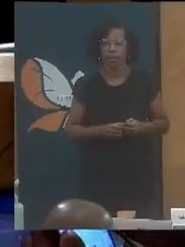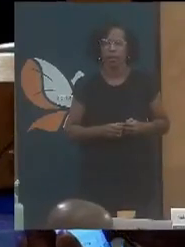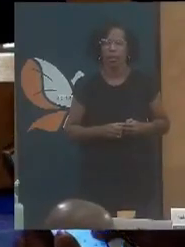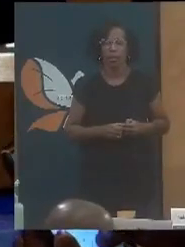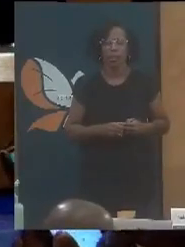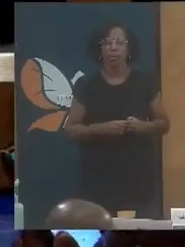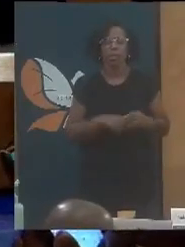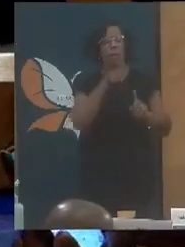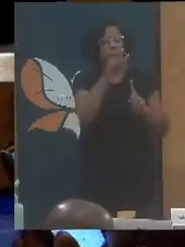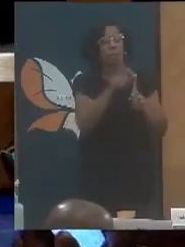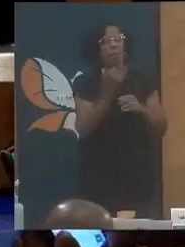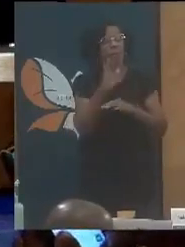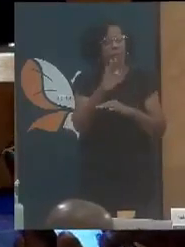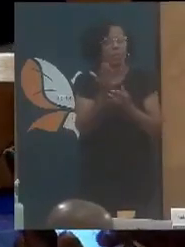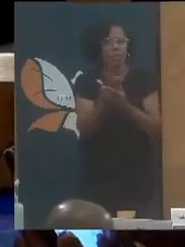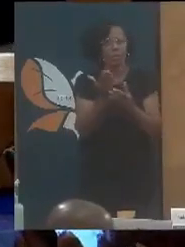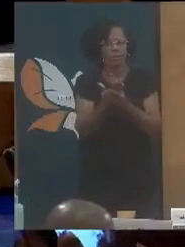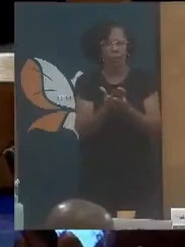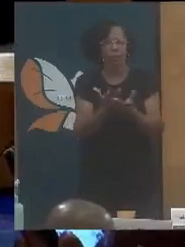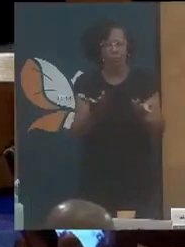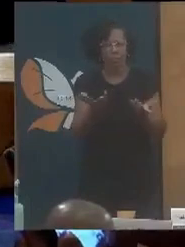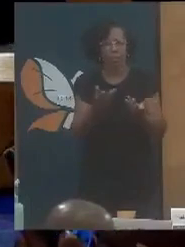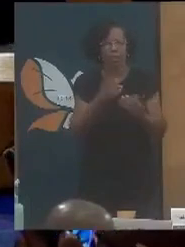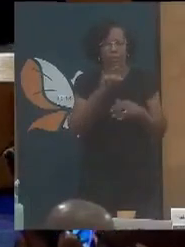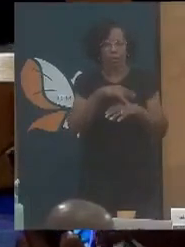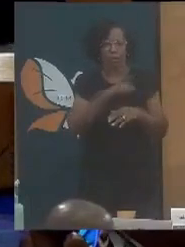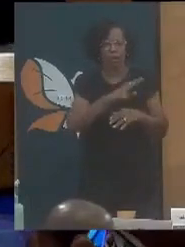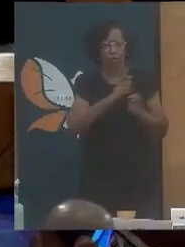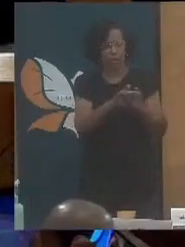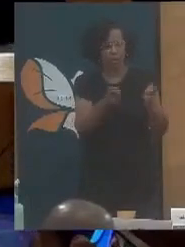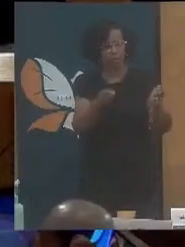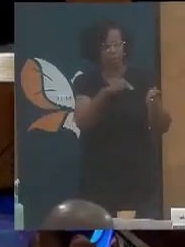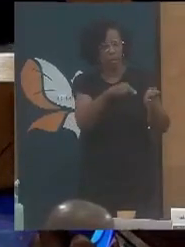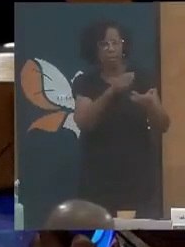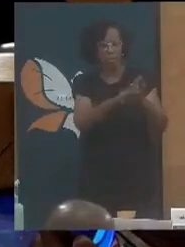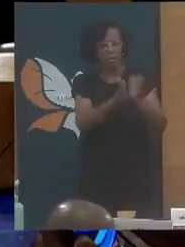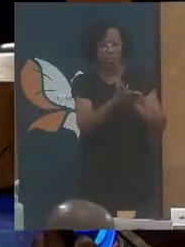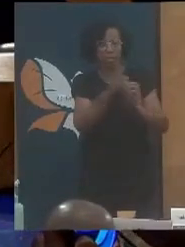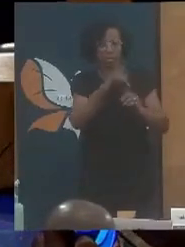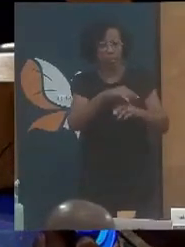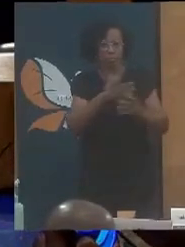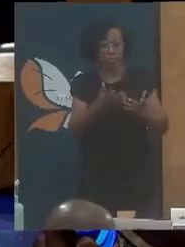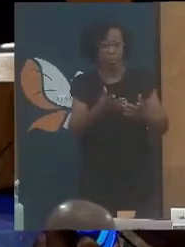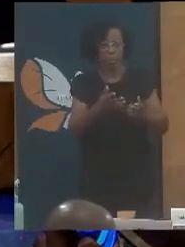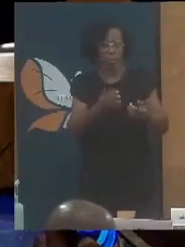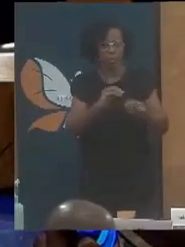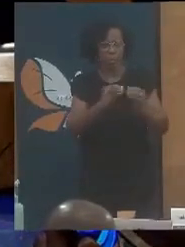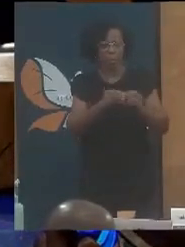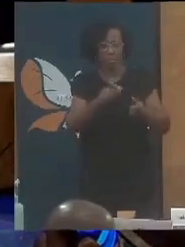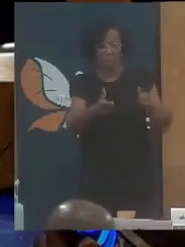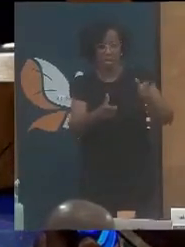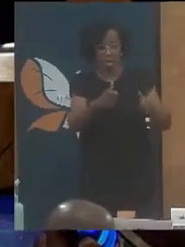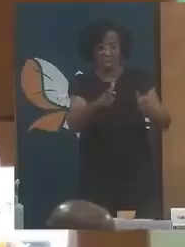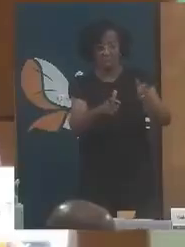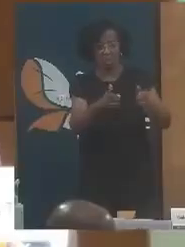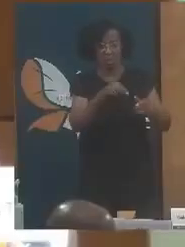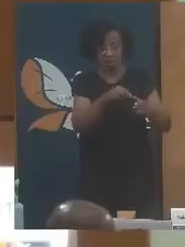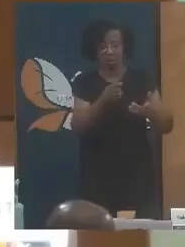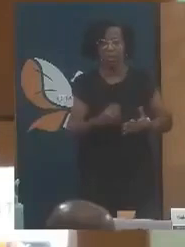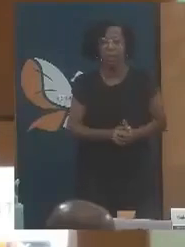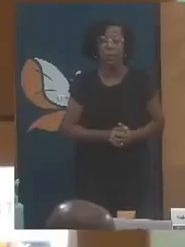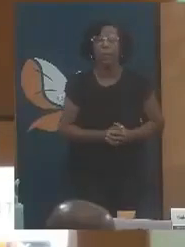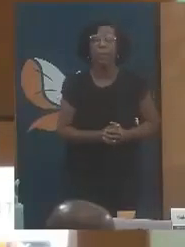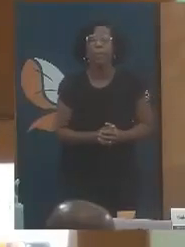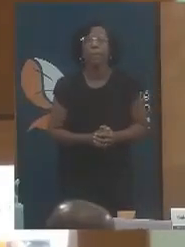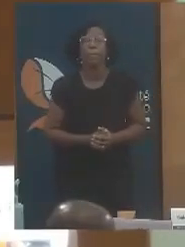rapporteur a donné quelques explications, puisque cette association a eu quelques turbulences à son sommet. J'espère